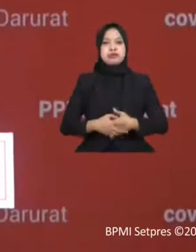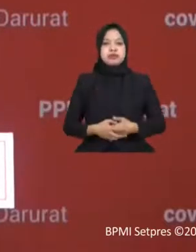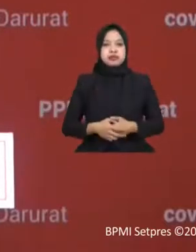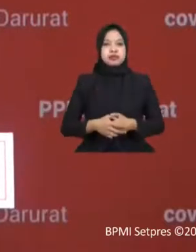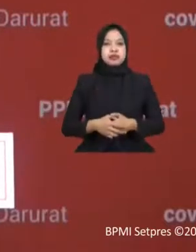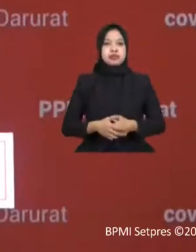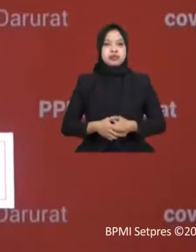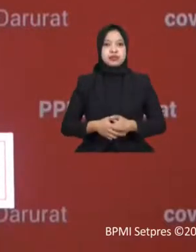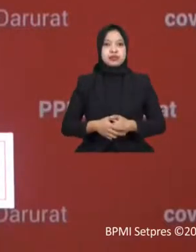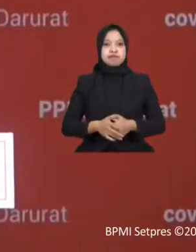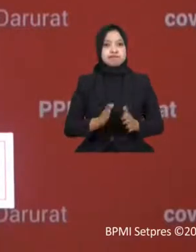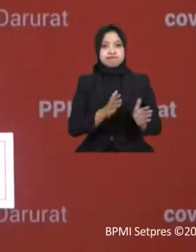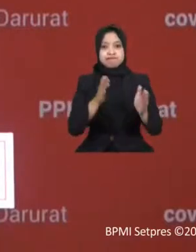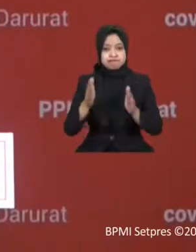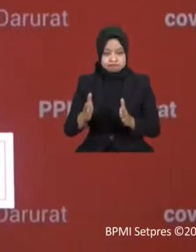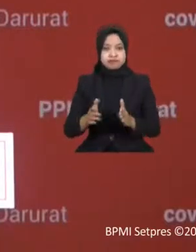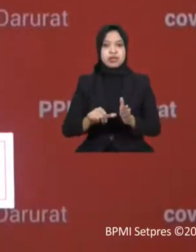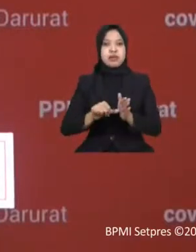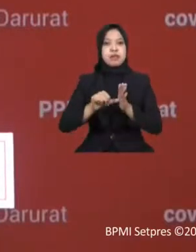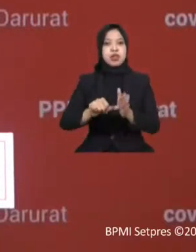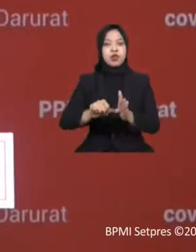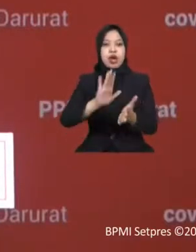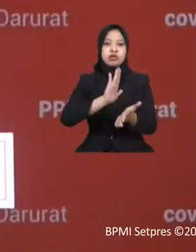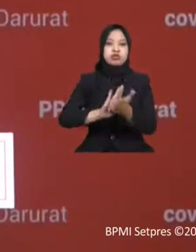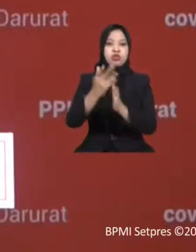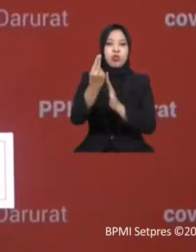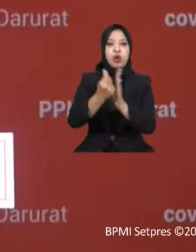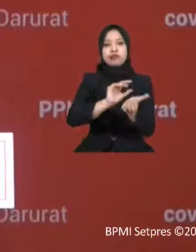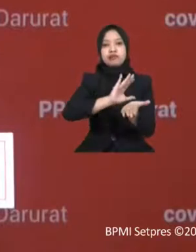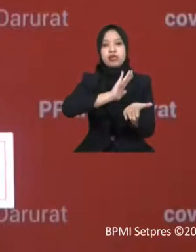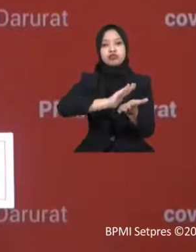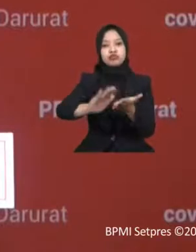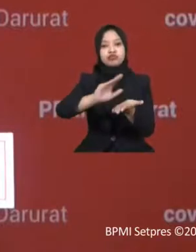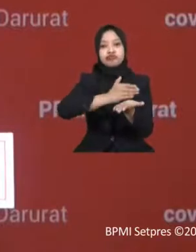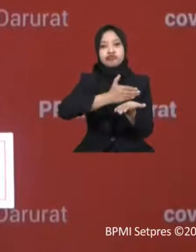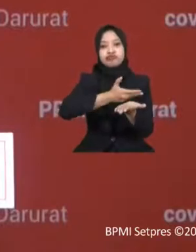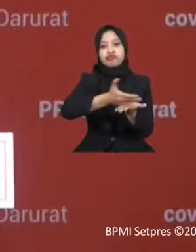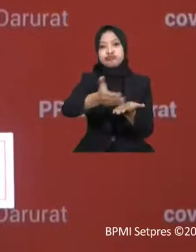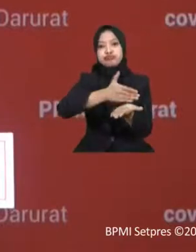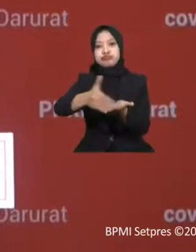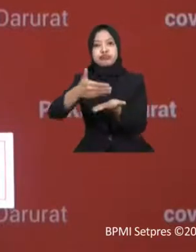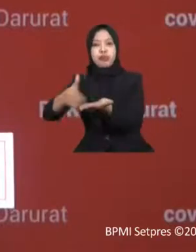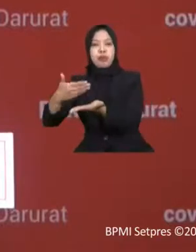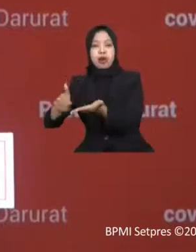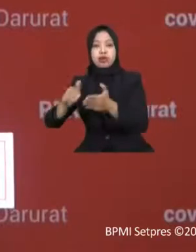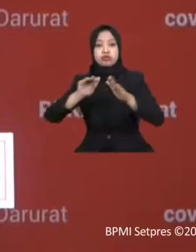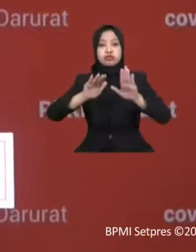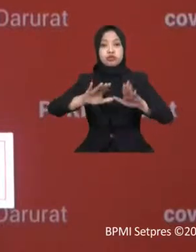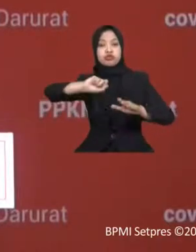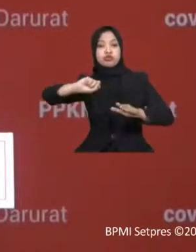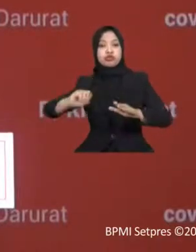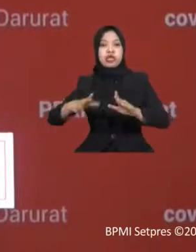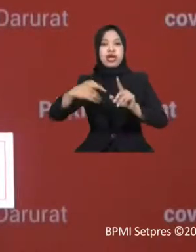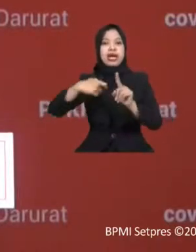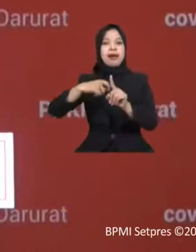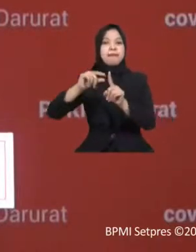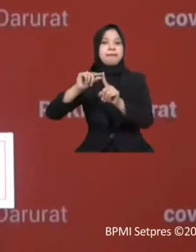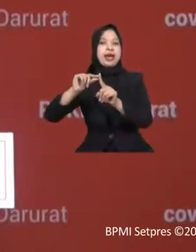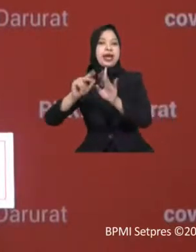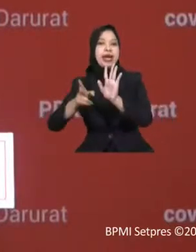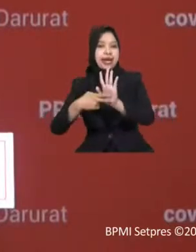Kemudian untuk bantuan tunai yang menjangkau 10 juta KPM